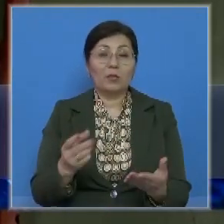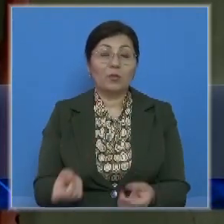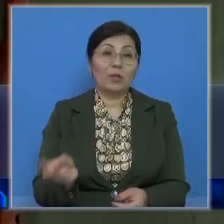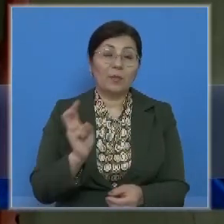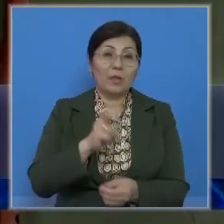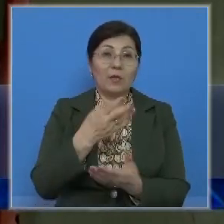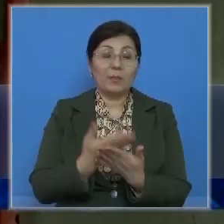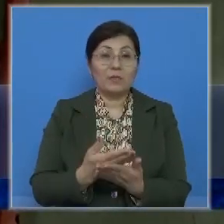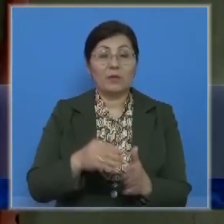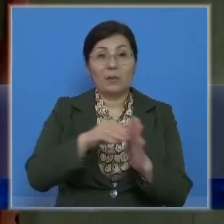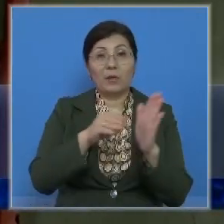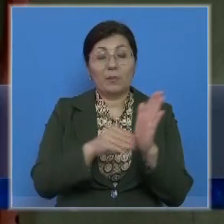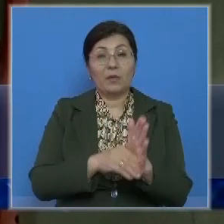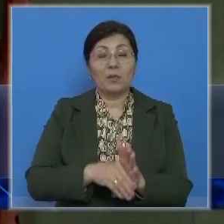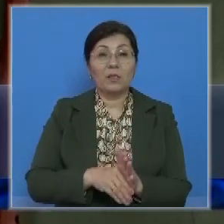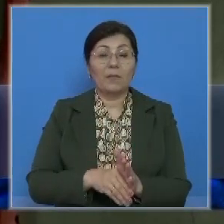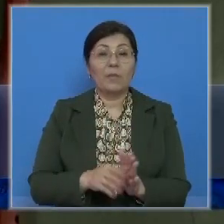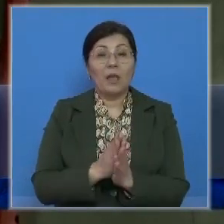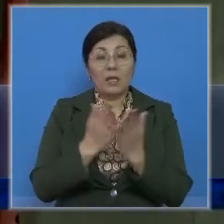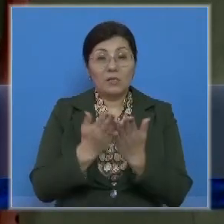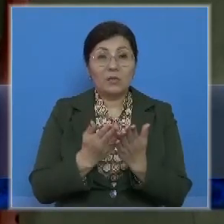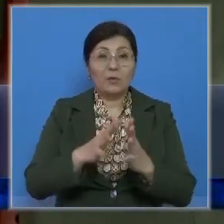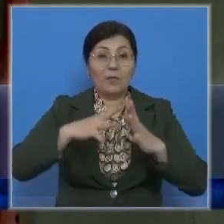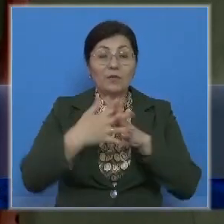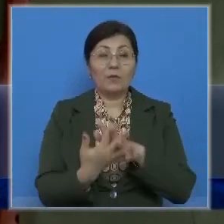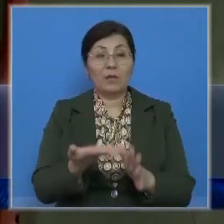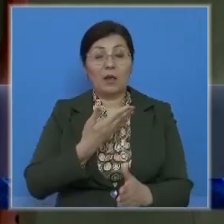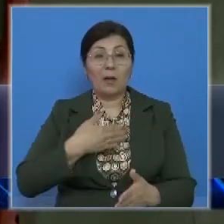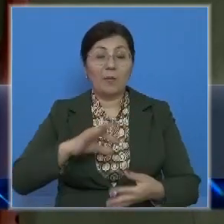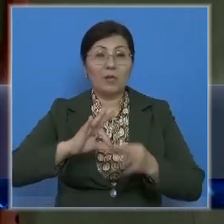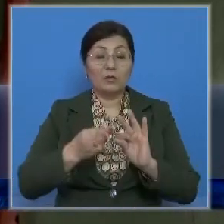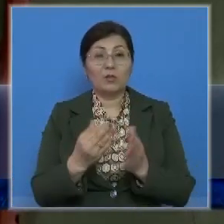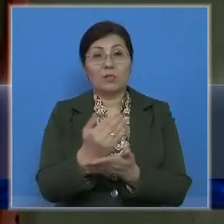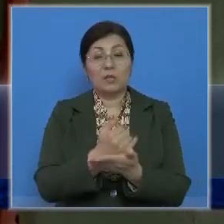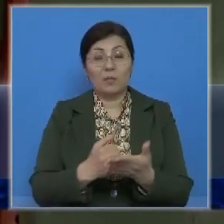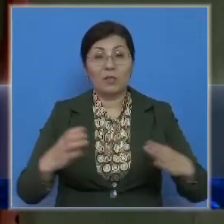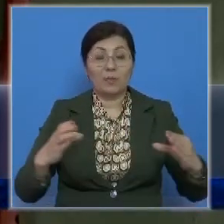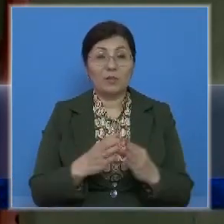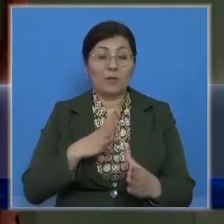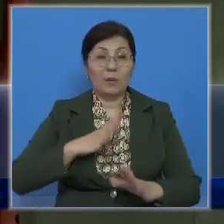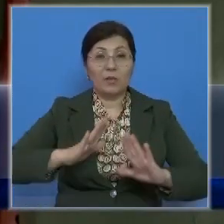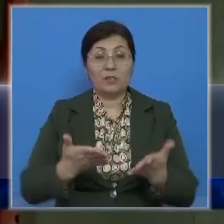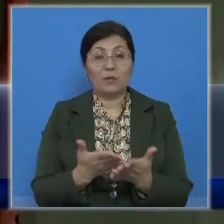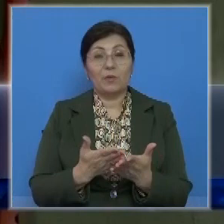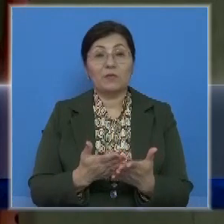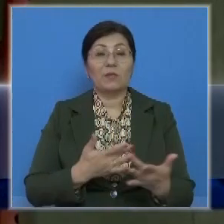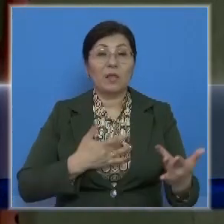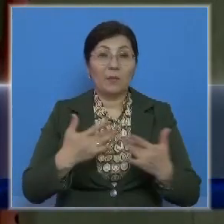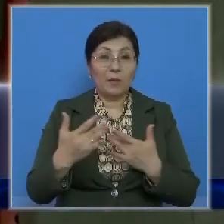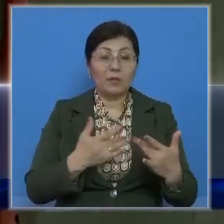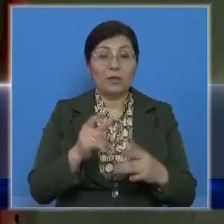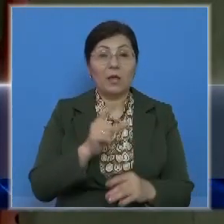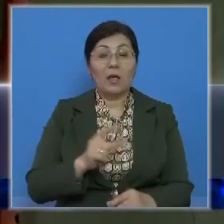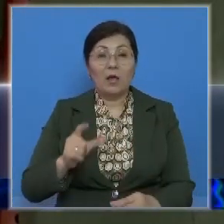по программе с дипломом в село. Нам было очень сложно собрать команду. Были случаи, когда профессиональные актеры спрашивали у